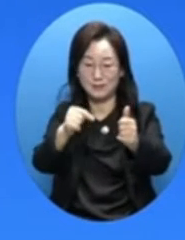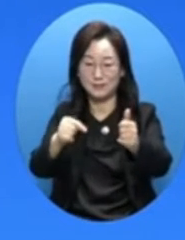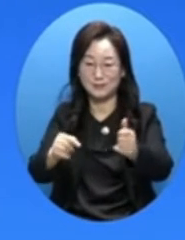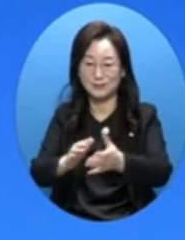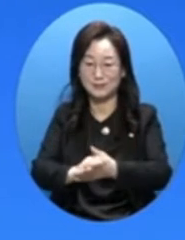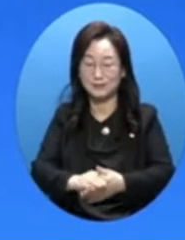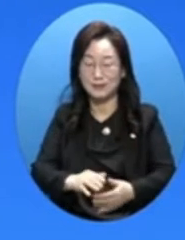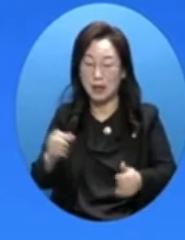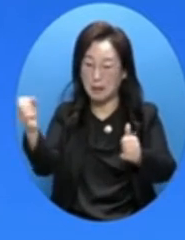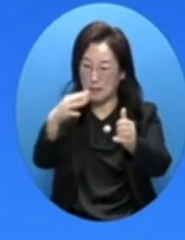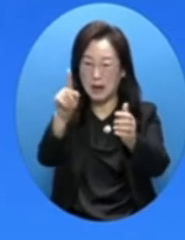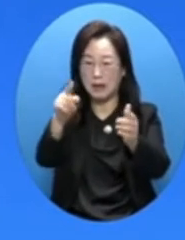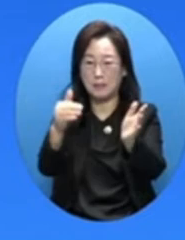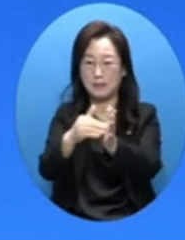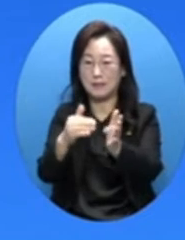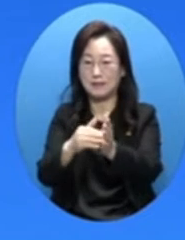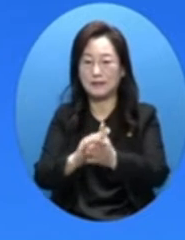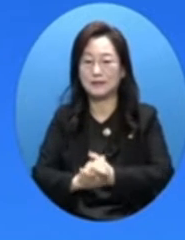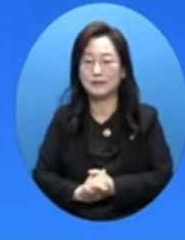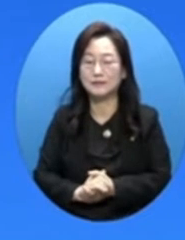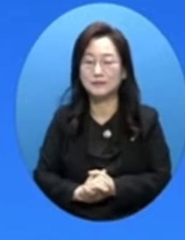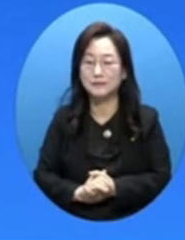그 딱 한 말씀 하셨어요. 그래서